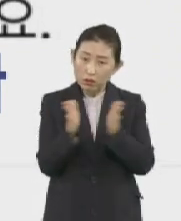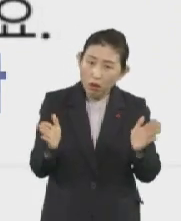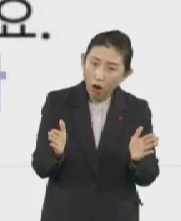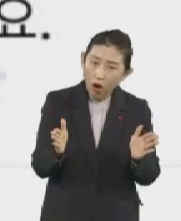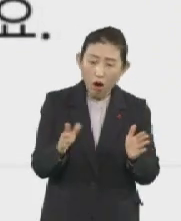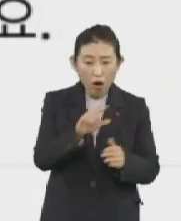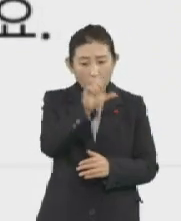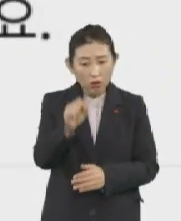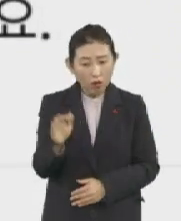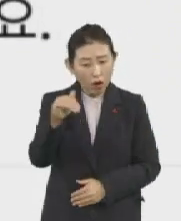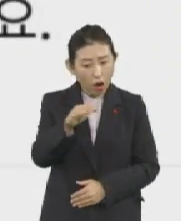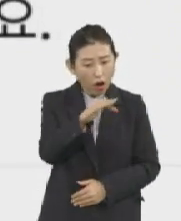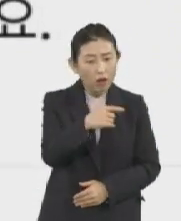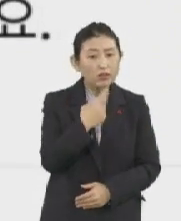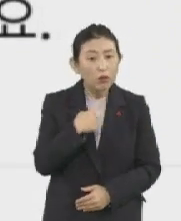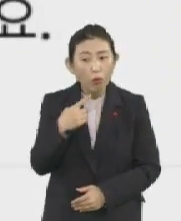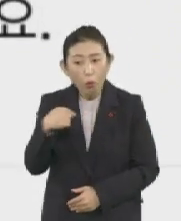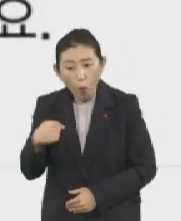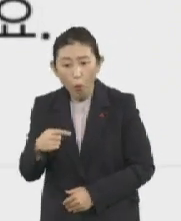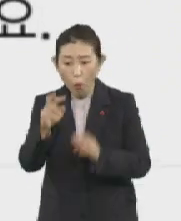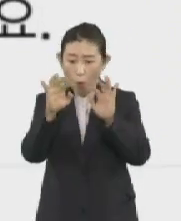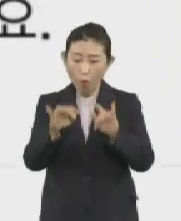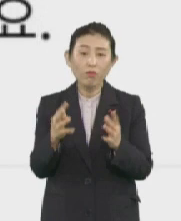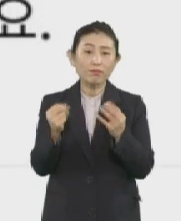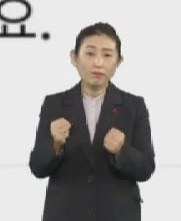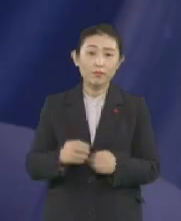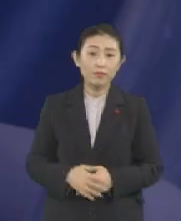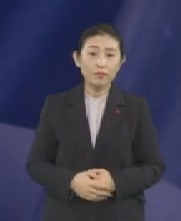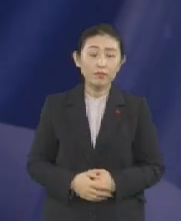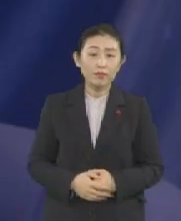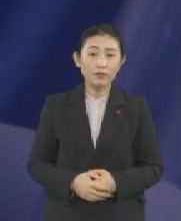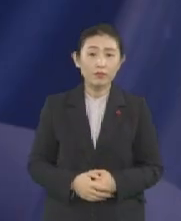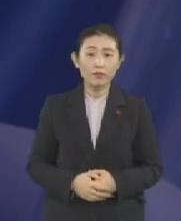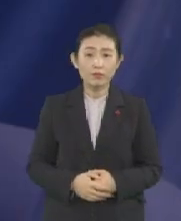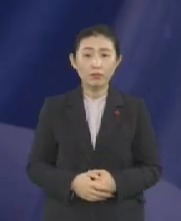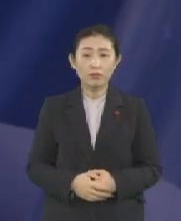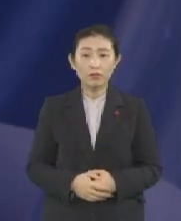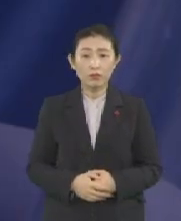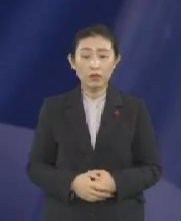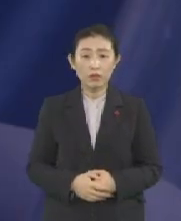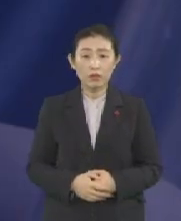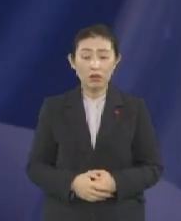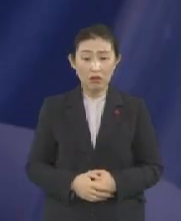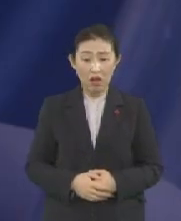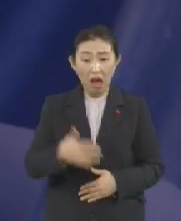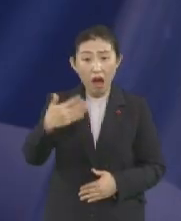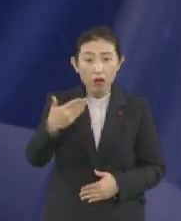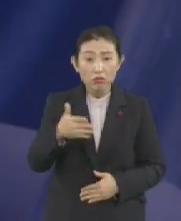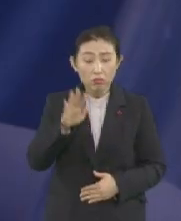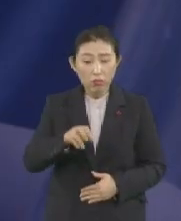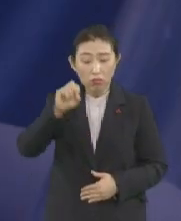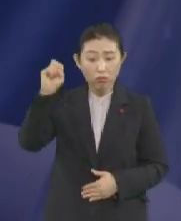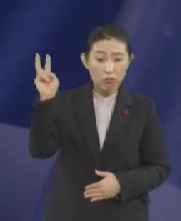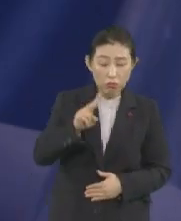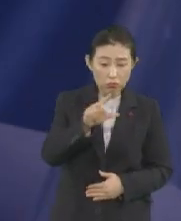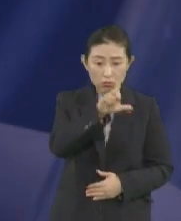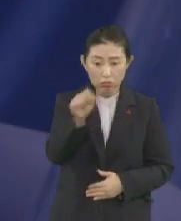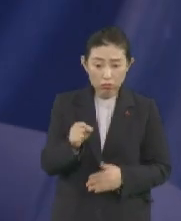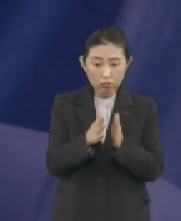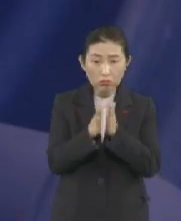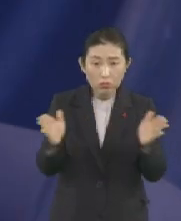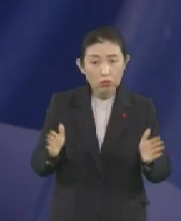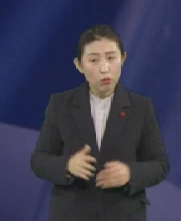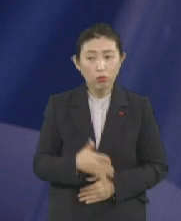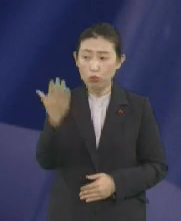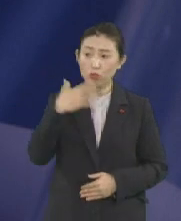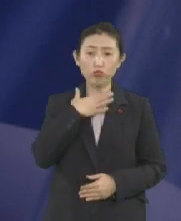찾아오는 등 생리불순을 경험했다는 글이 적지 않습니다. 어느 날 갑자기 시작을 하더라고요. 그래서 한